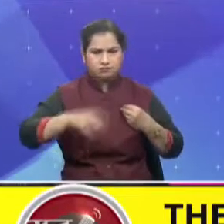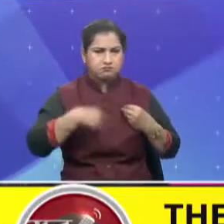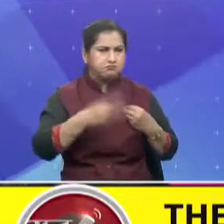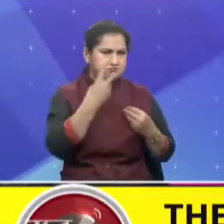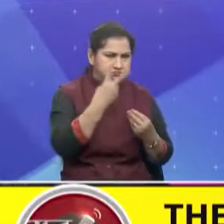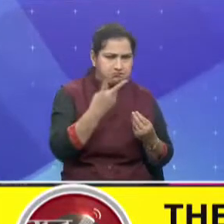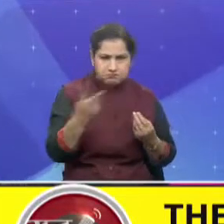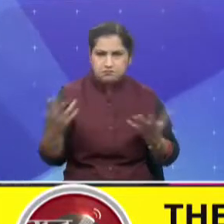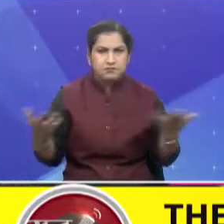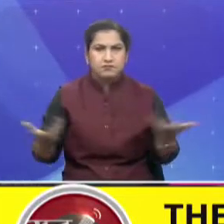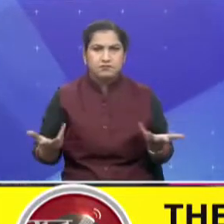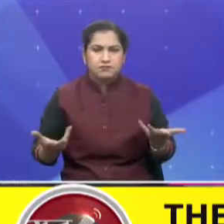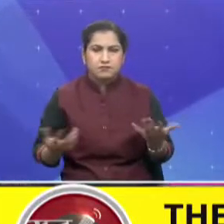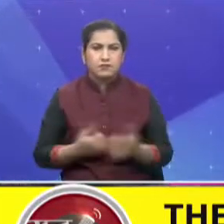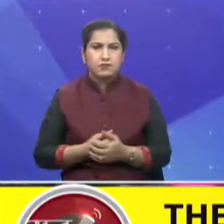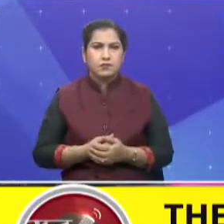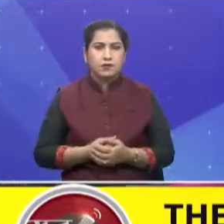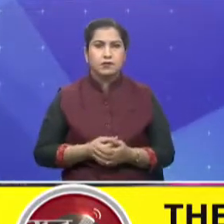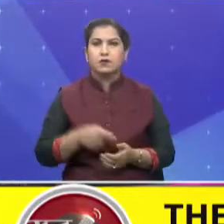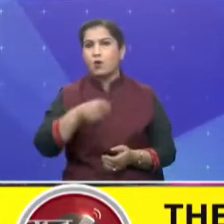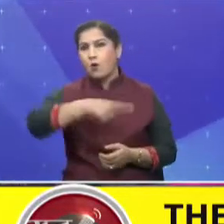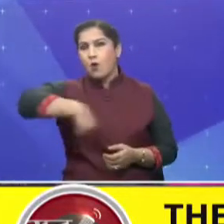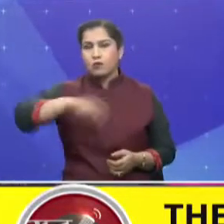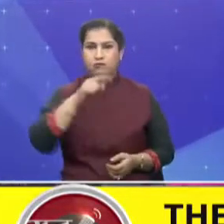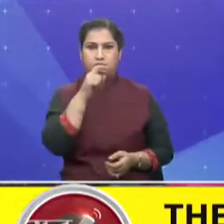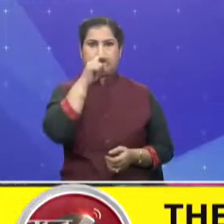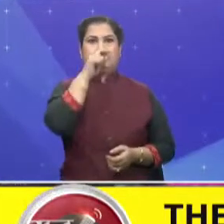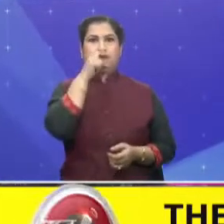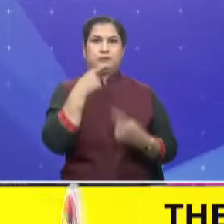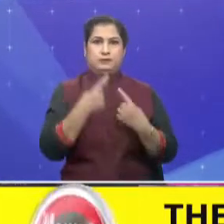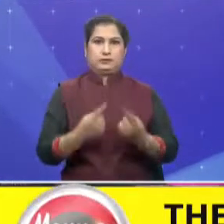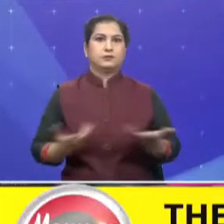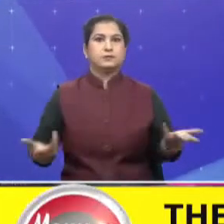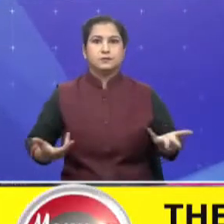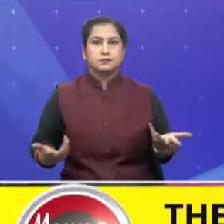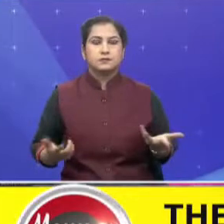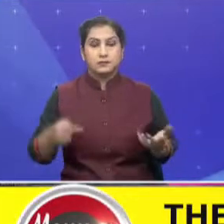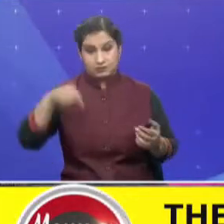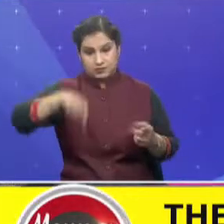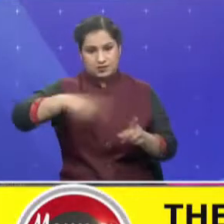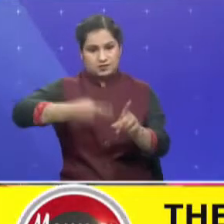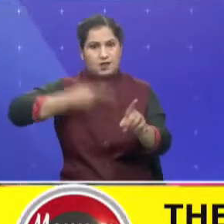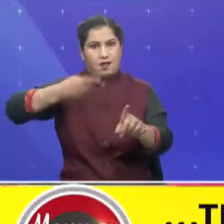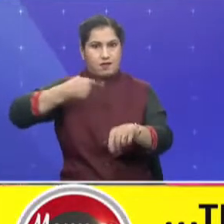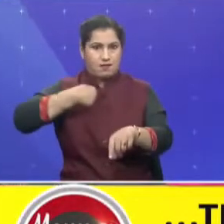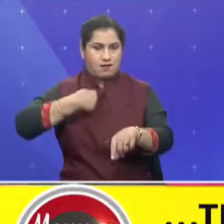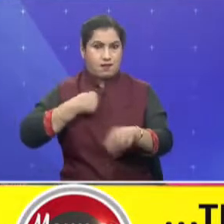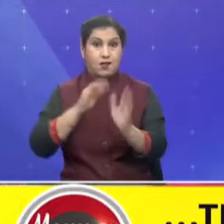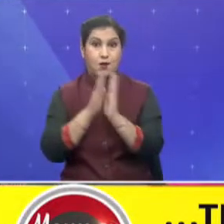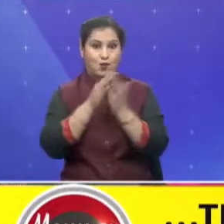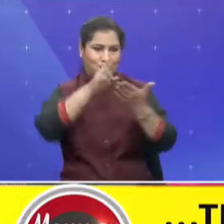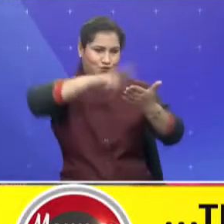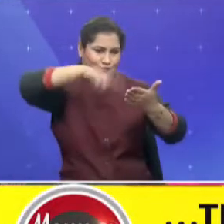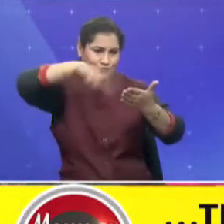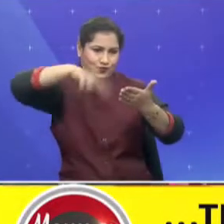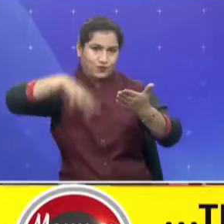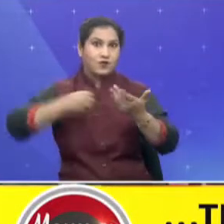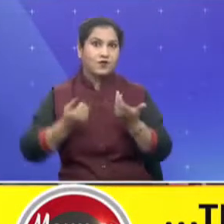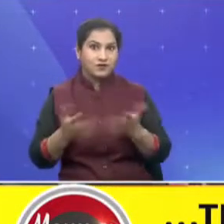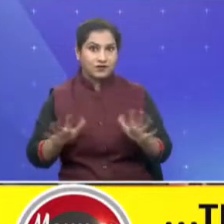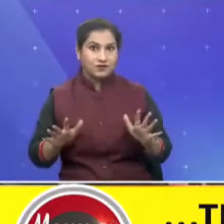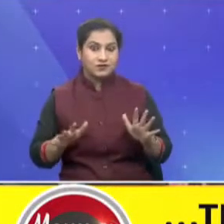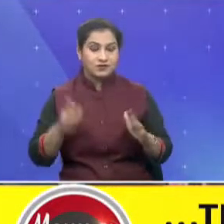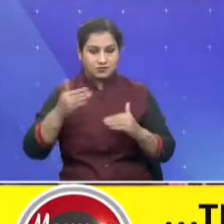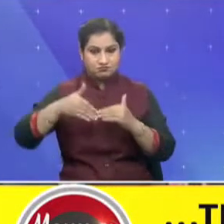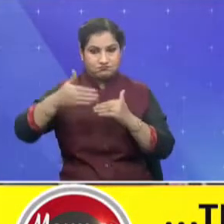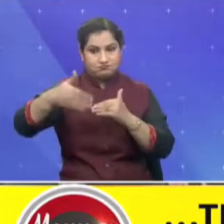हूं कि लोग ये बहुत गर्व से बताते हैं कि इस साल मैंने इतनी किताबें पढ़ी, अब